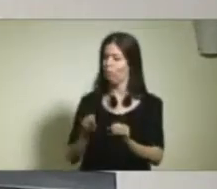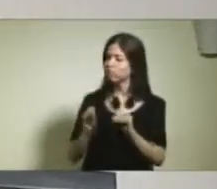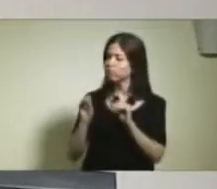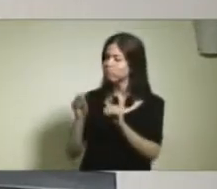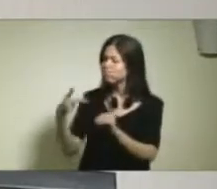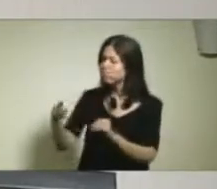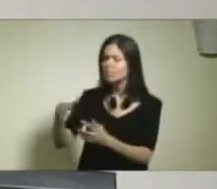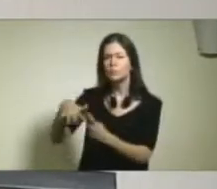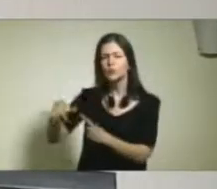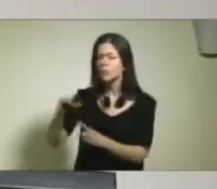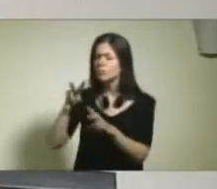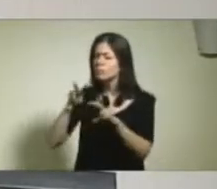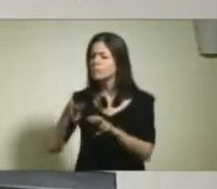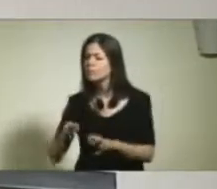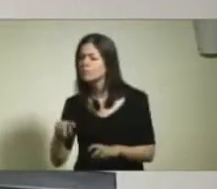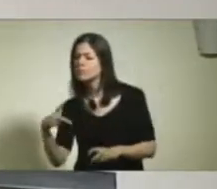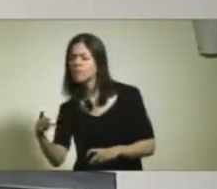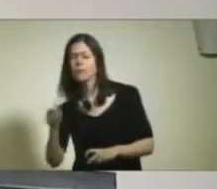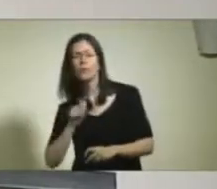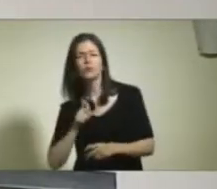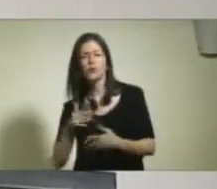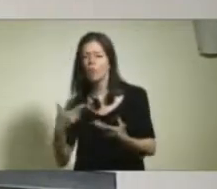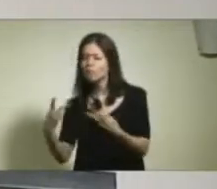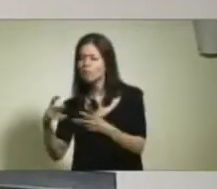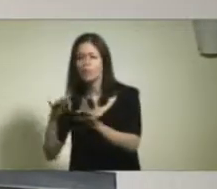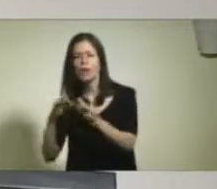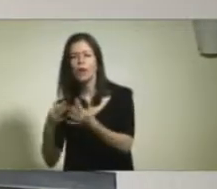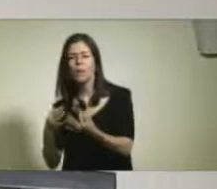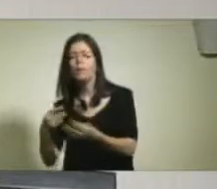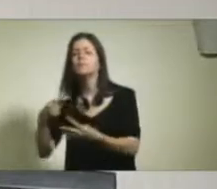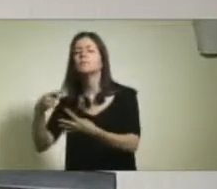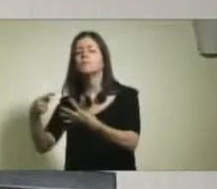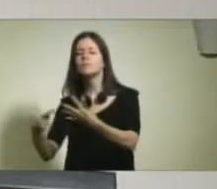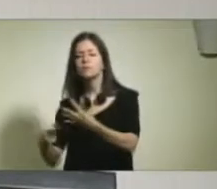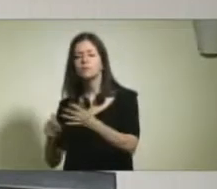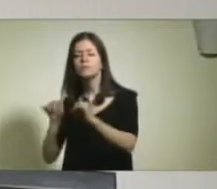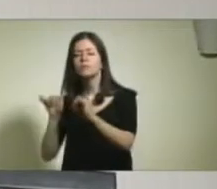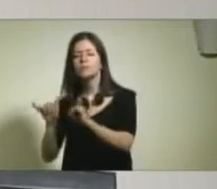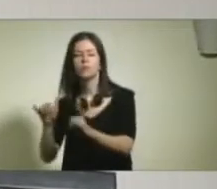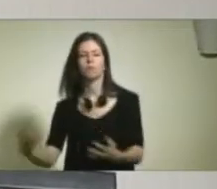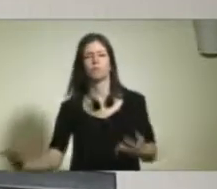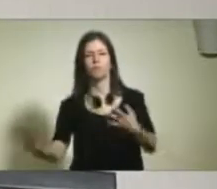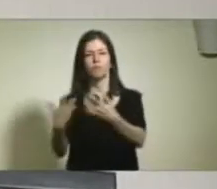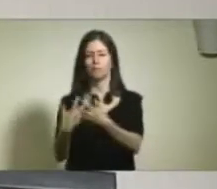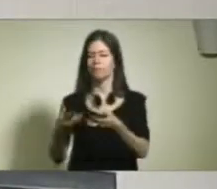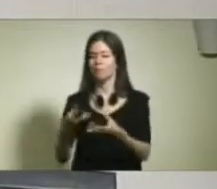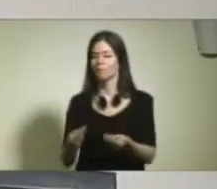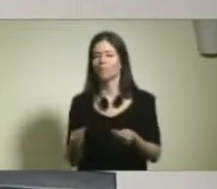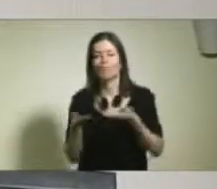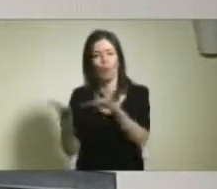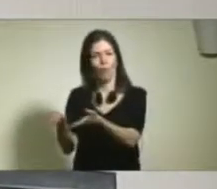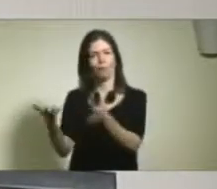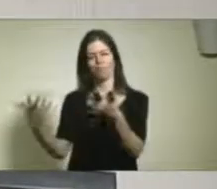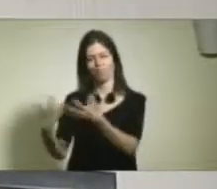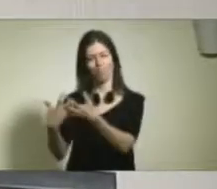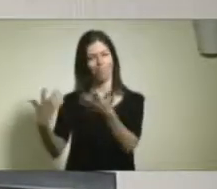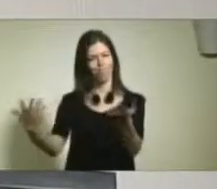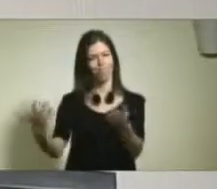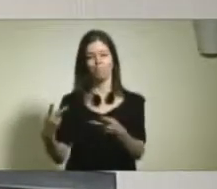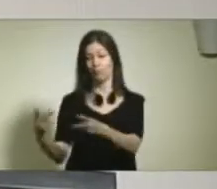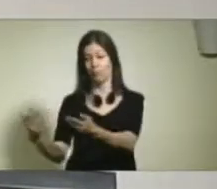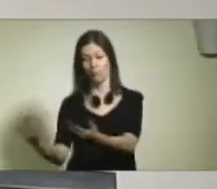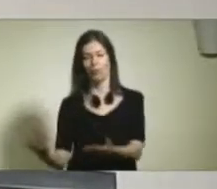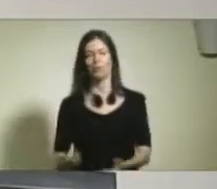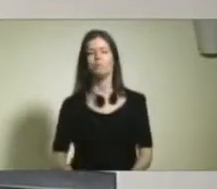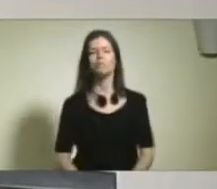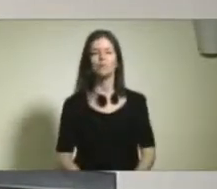situation personnelle, familiale, pour leur proposer le bon produit qui correspond bien à leurs besoins. Et donc, on a